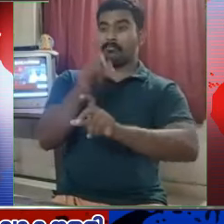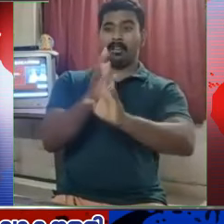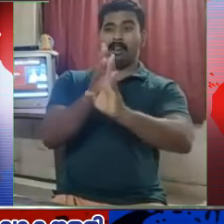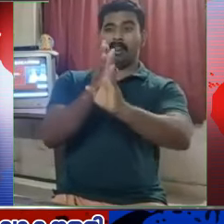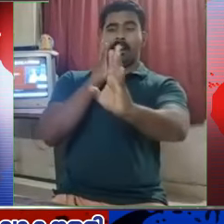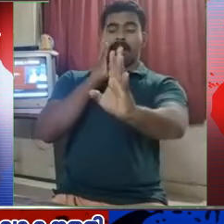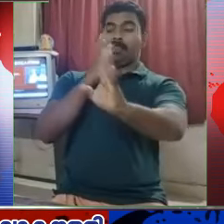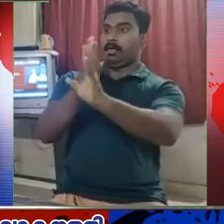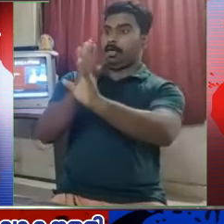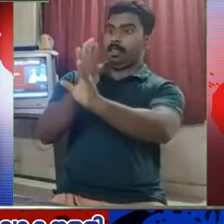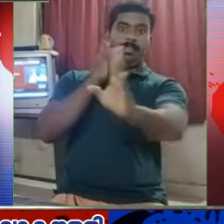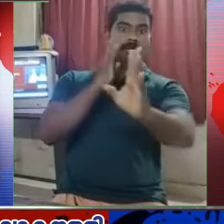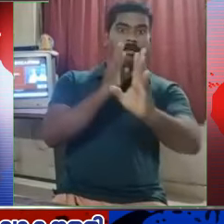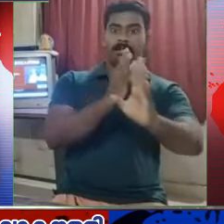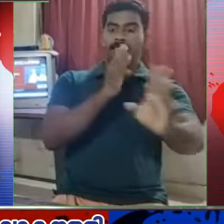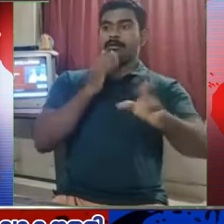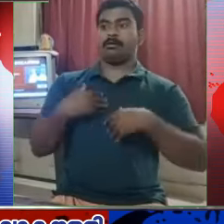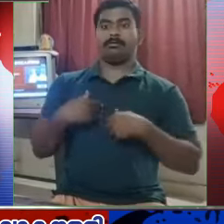ബാങ്ക് ഉദ്യോഗസ്ഥർ